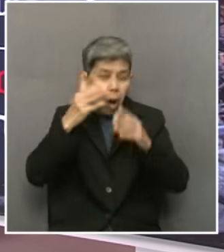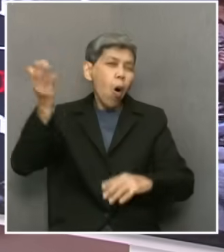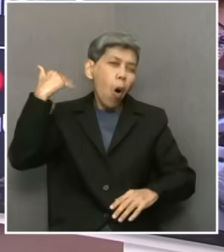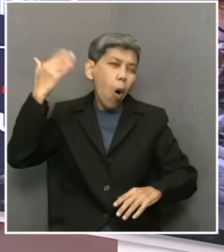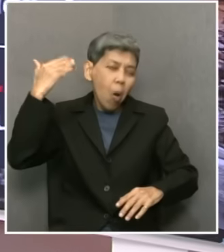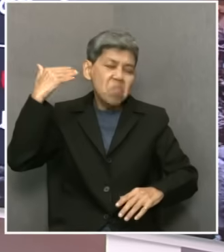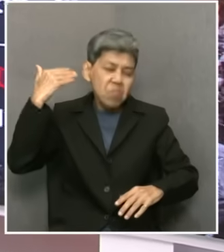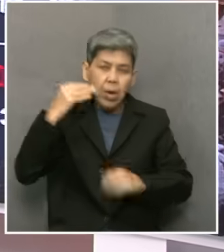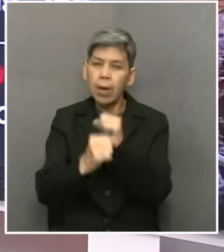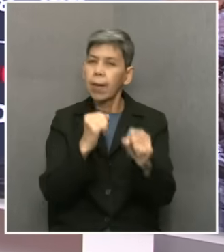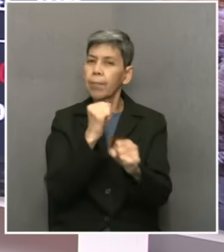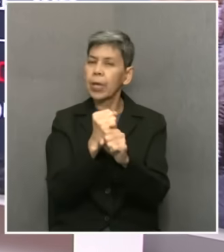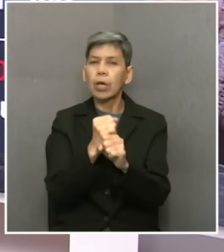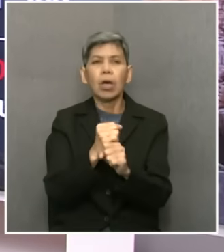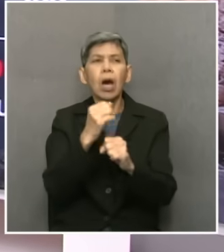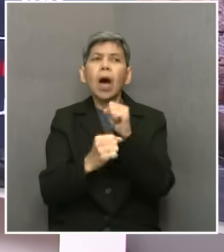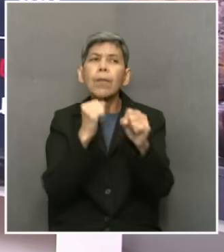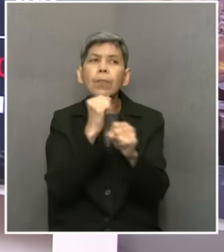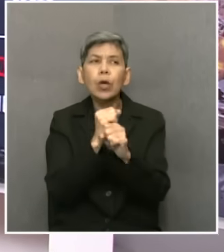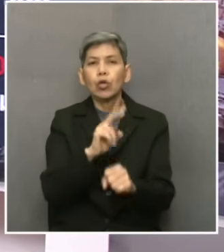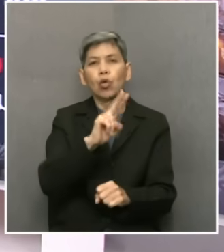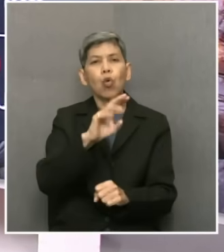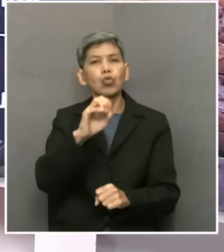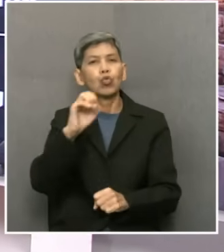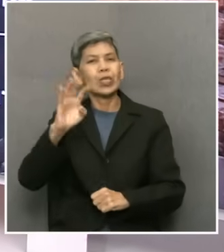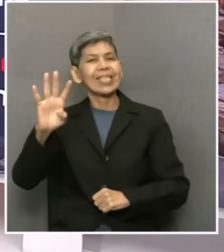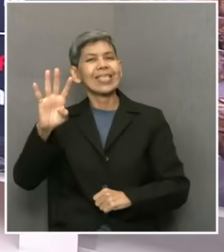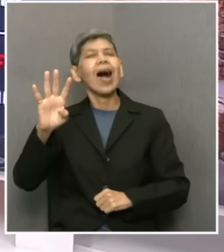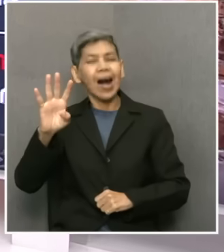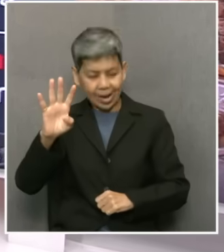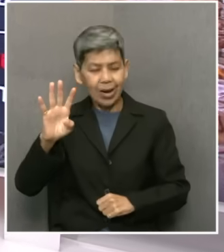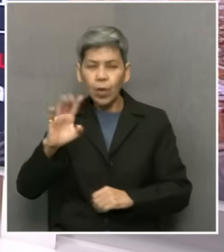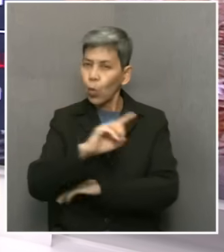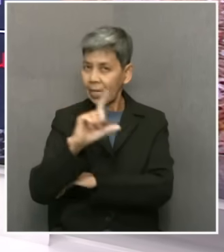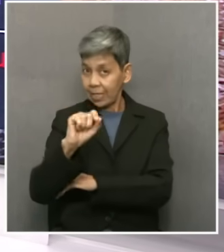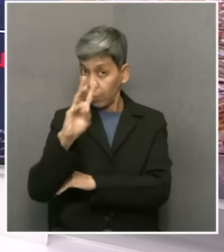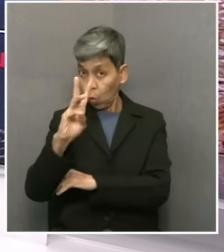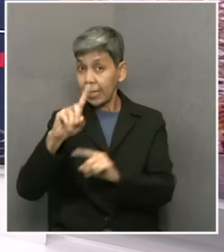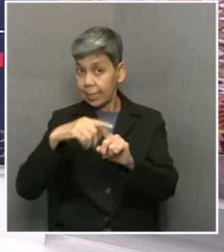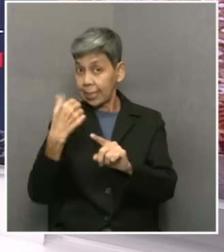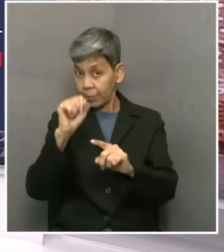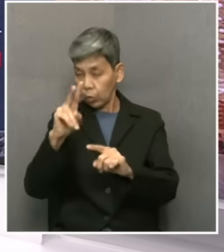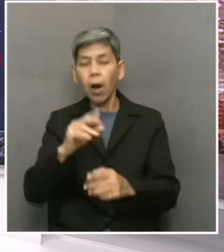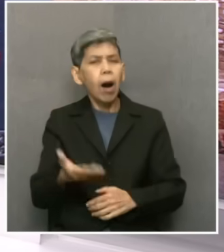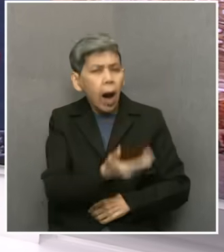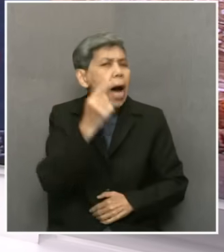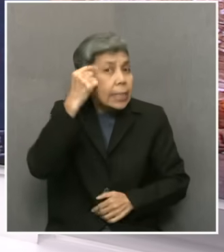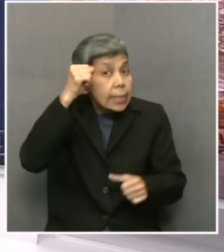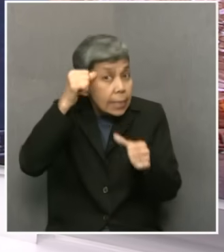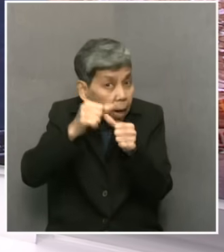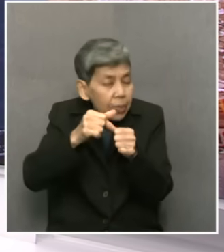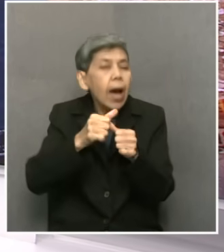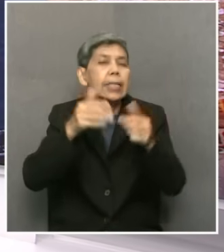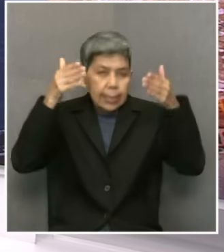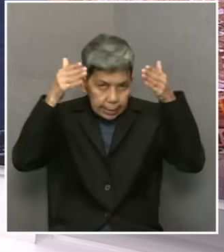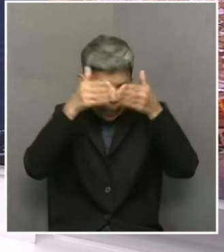ไปครั้งนั้นเนี่ยในปีพ.ศ. ปีค.ศ. 2004นะคะวันที่26ธันวาคมเชื่อว่าคุณผู้ชมยังจำได้เหมือนดิฉัน